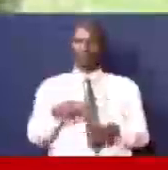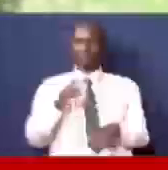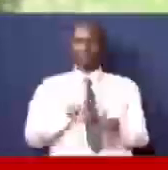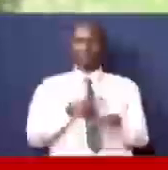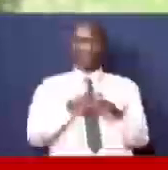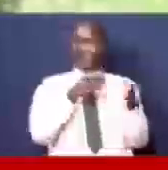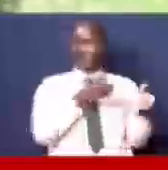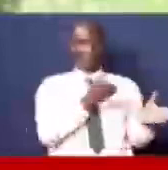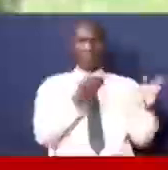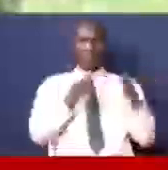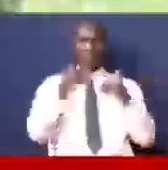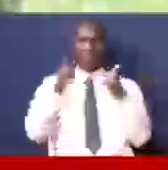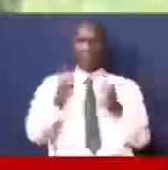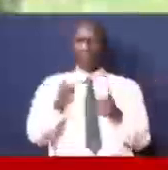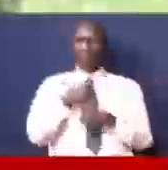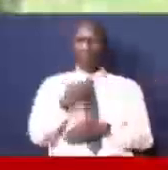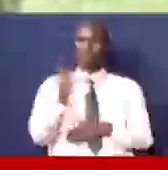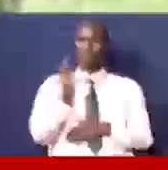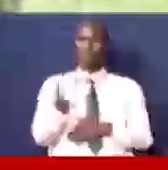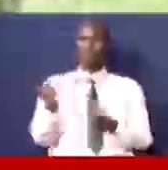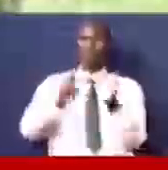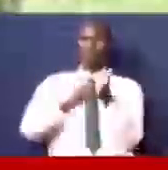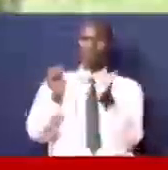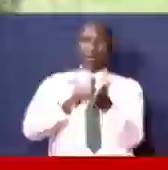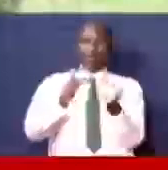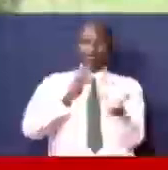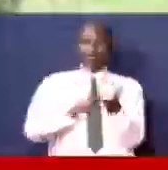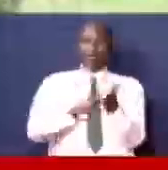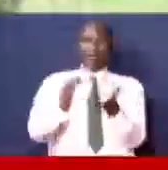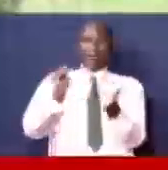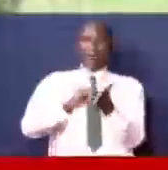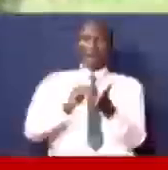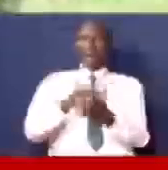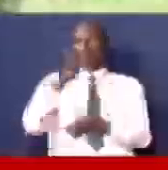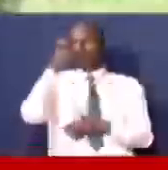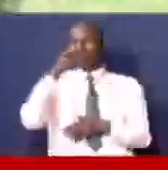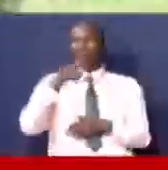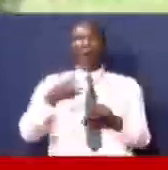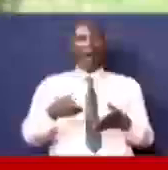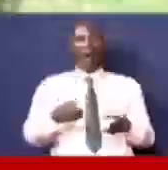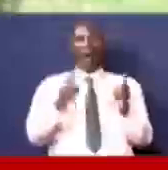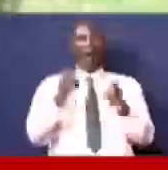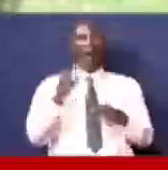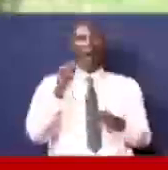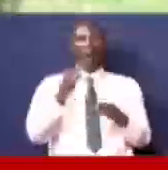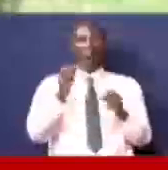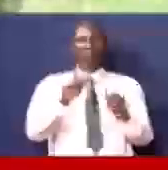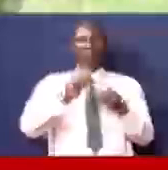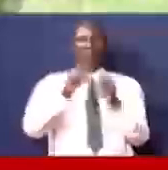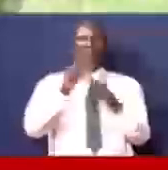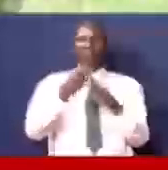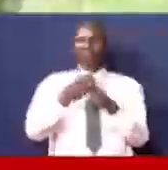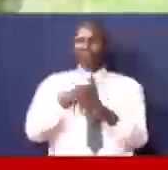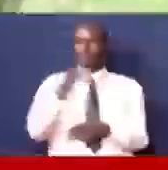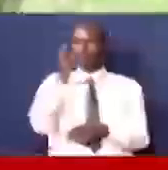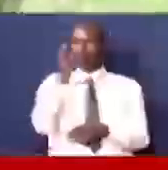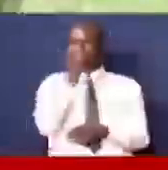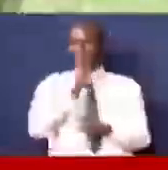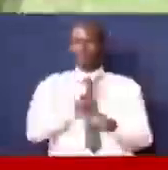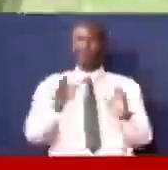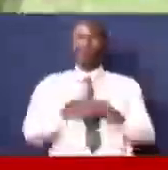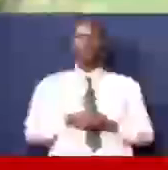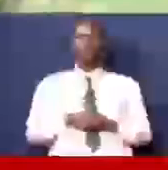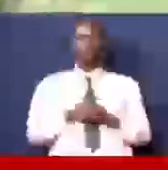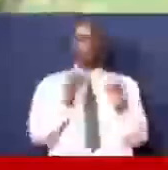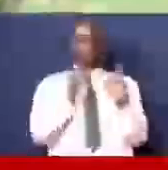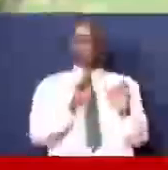ibu swesio ona ngazi yo kelela recommendation ya kwa thika super highway tondunde bo ndo ngalalia